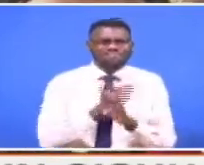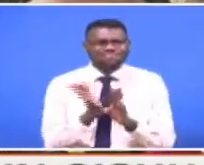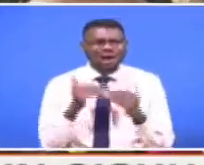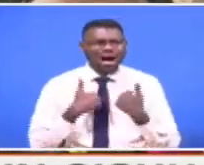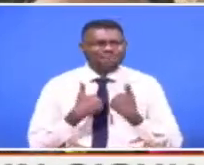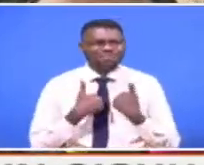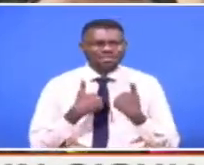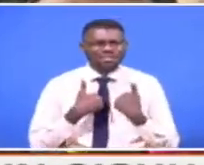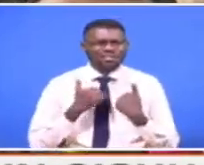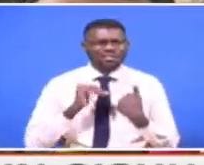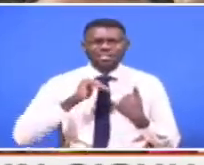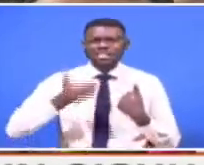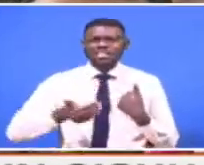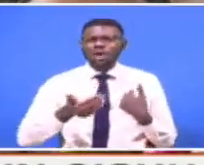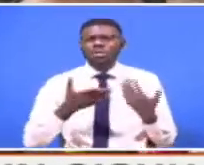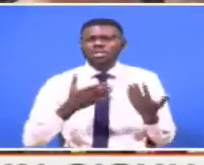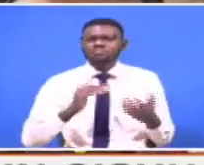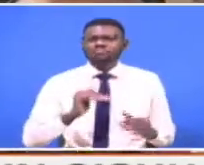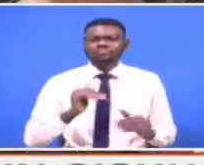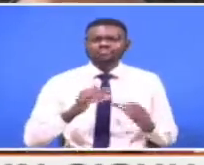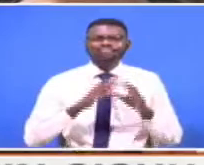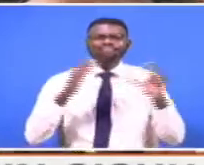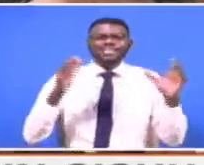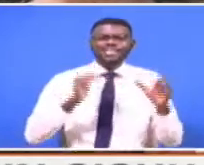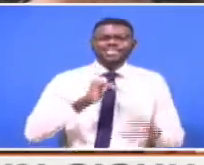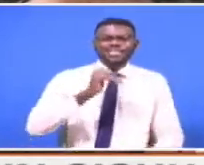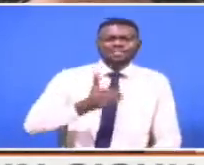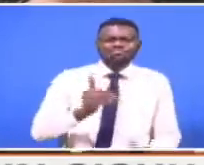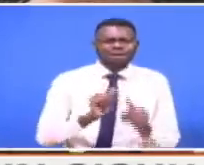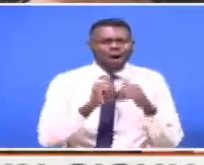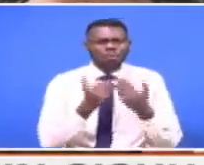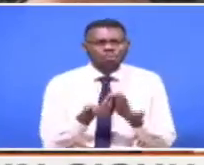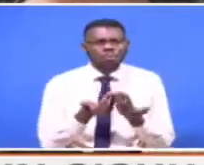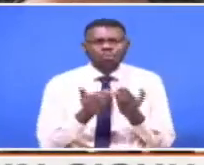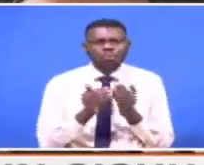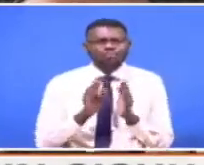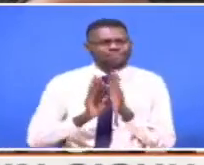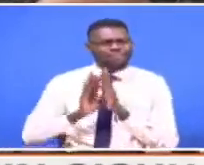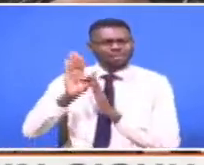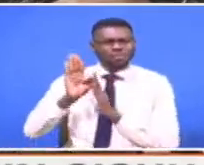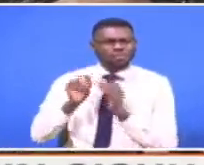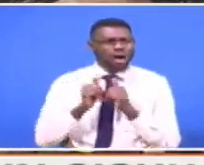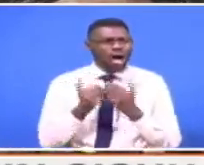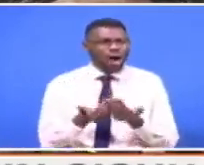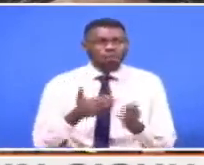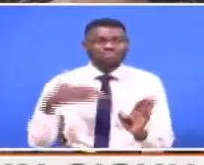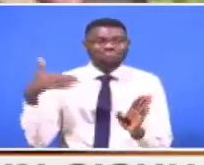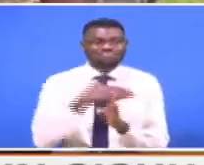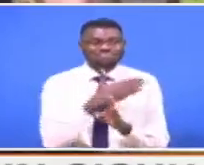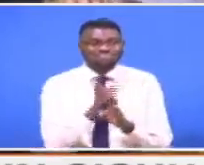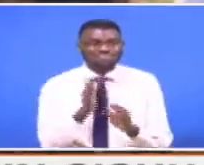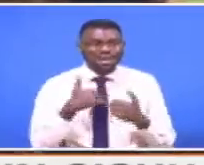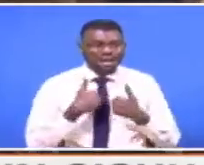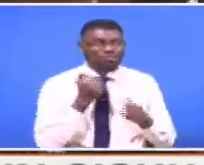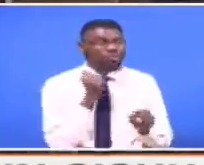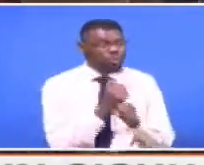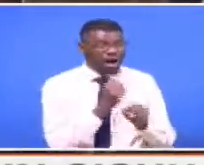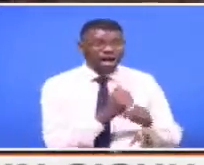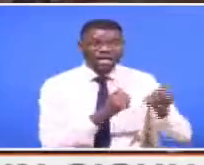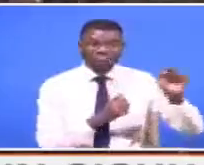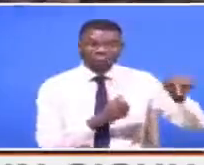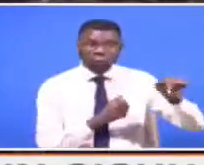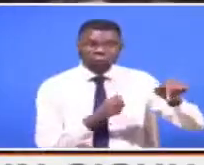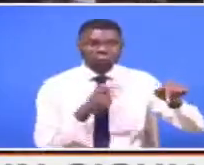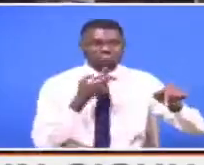city kweli? Mimi nauliza wewe kaunti commission. Itakuwa city kweli? Na iko wakora ndani. Wazazi